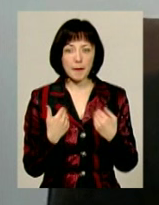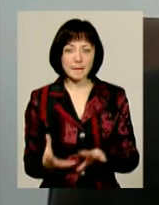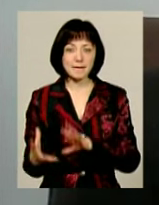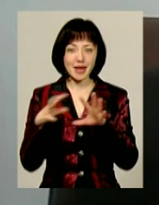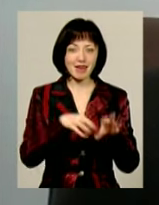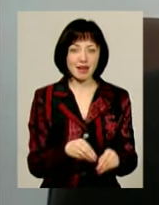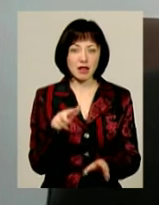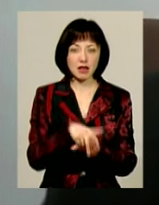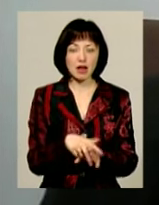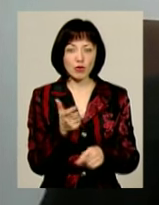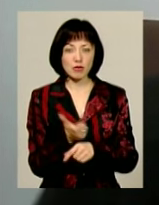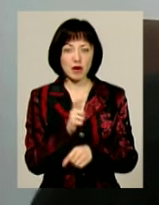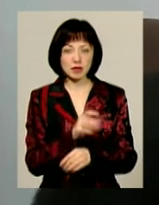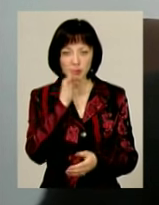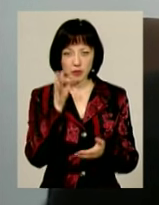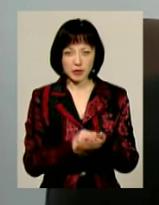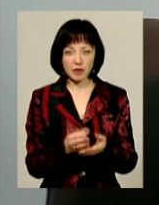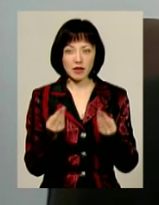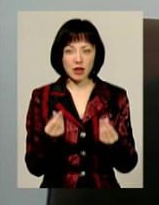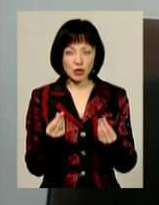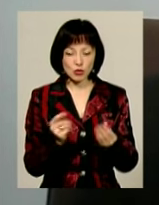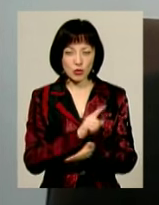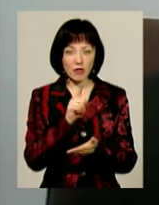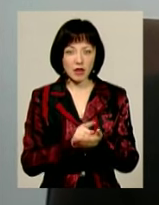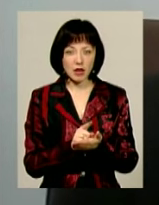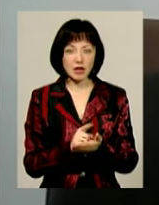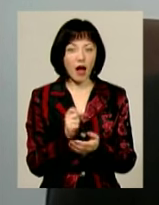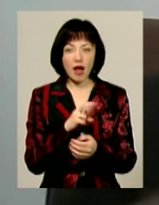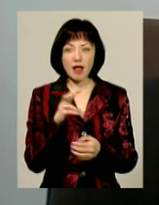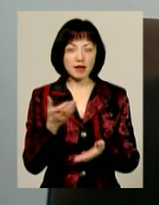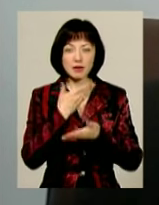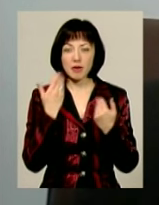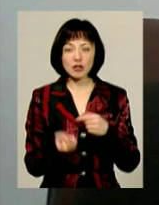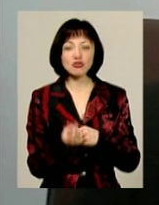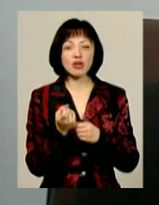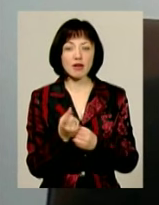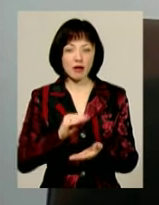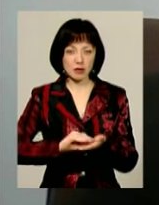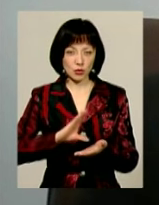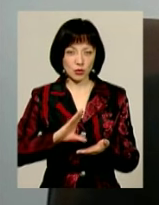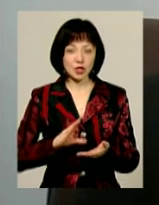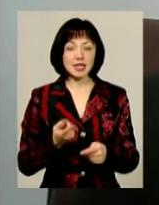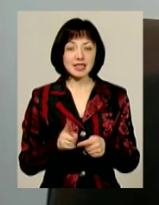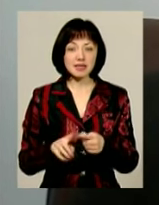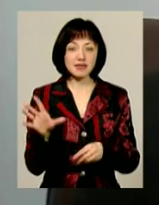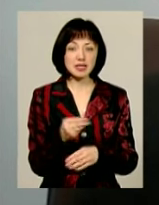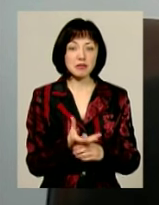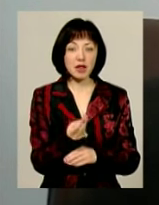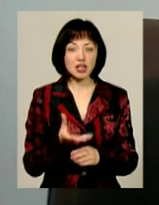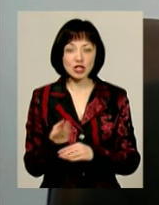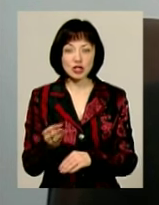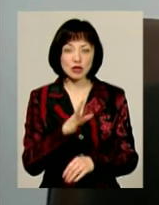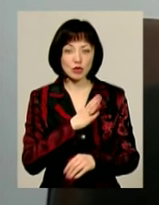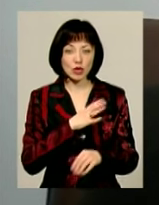перекладають максимум відповідальності, фінансових зобов'язань, але немає джерела надходження. Всі платежі, які